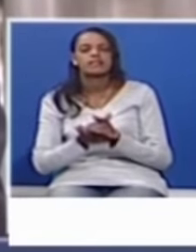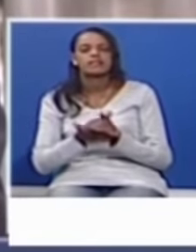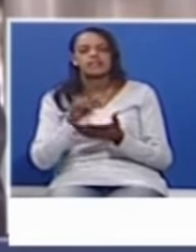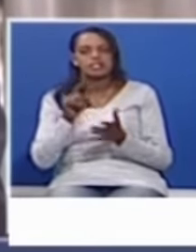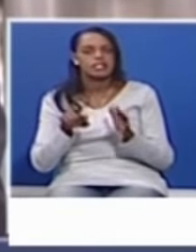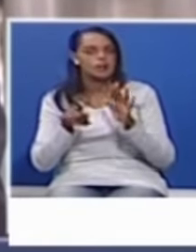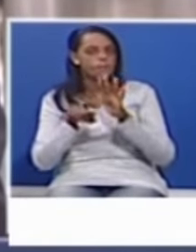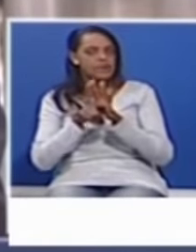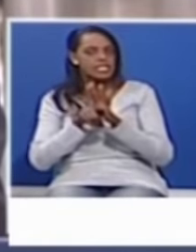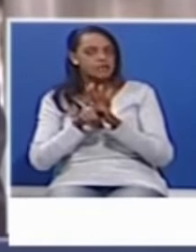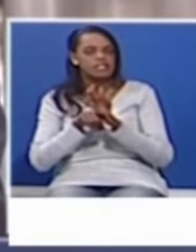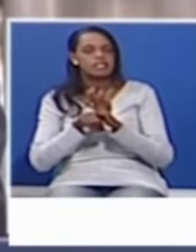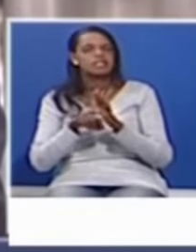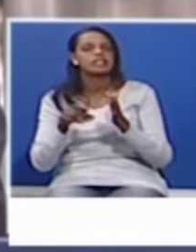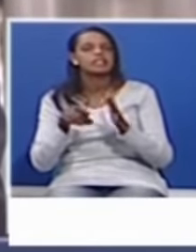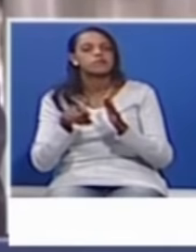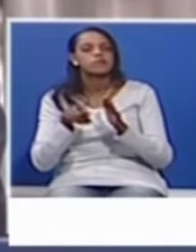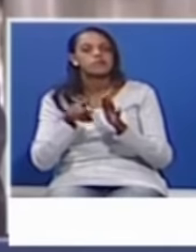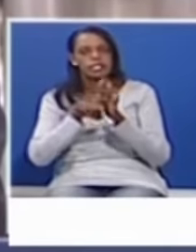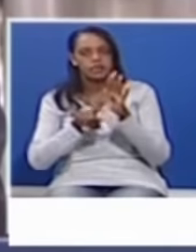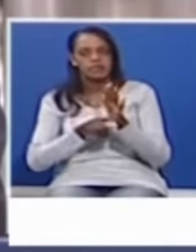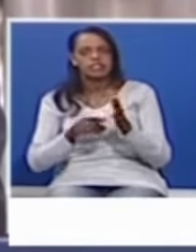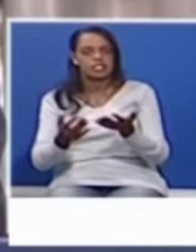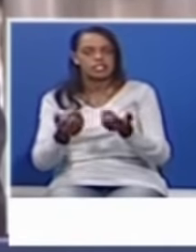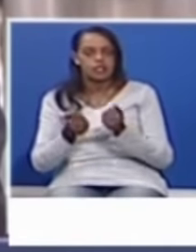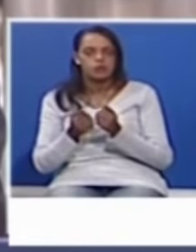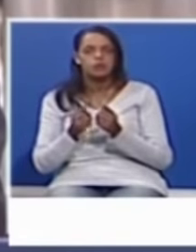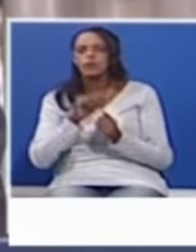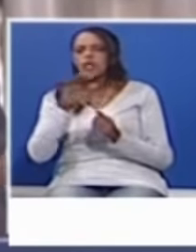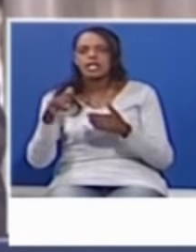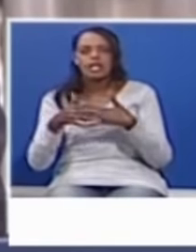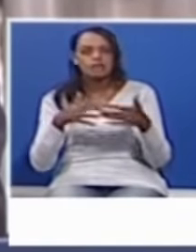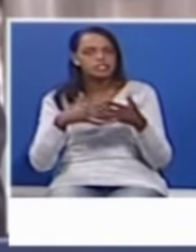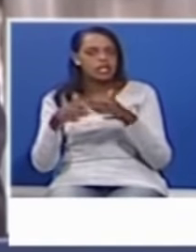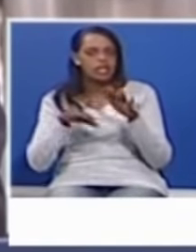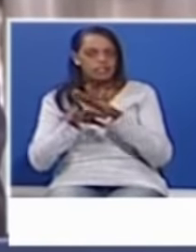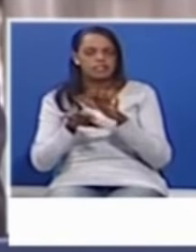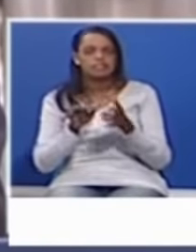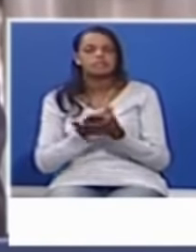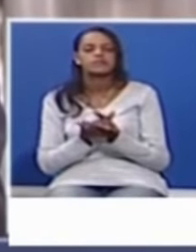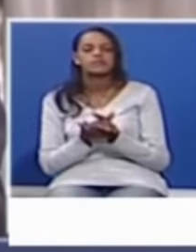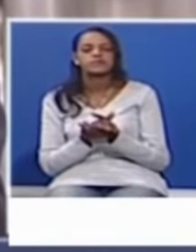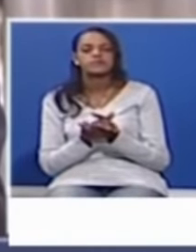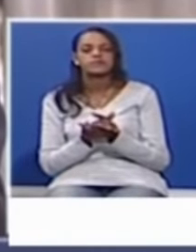ፕላንን ተዳልዩ ኣብ ኢድና ዝተረከበ ኩለን ኣብ መስርሕ ኣትን